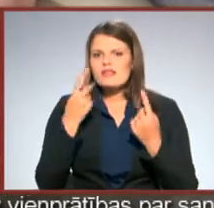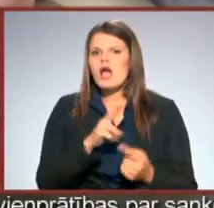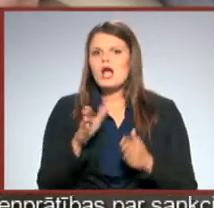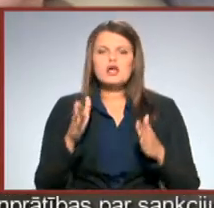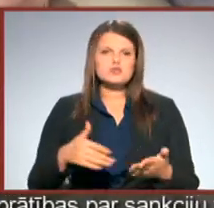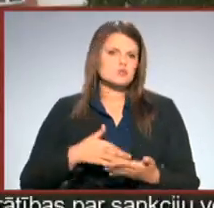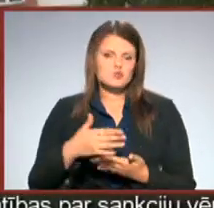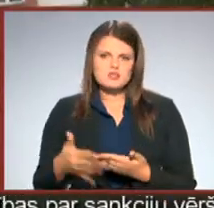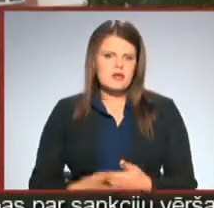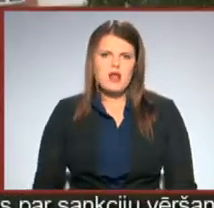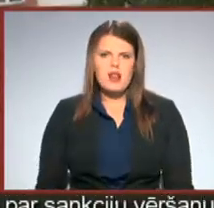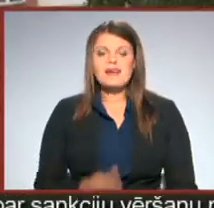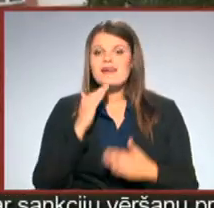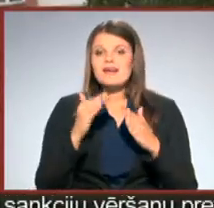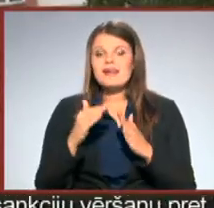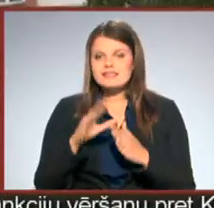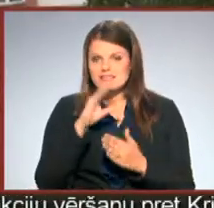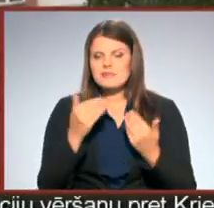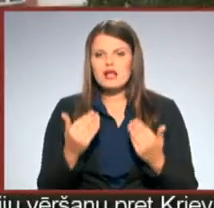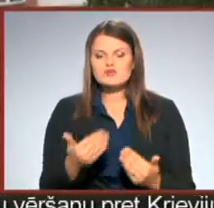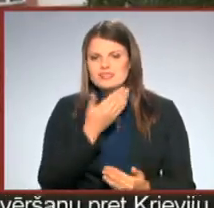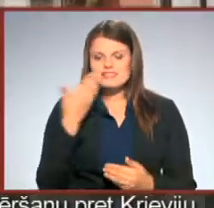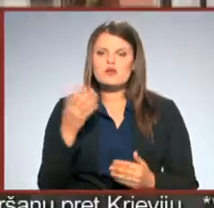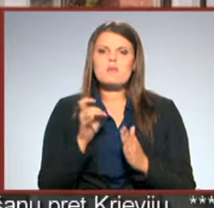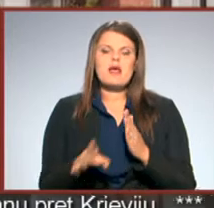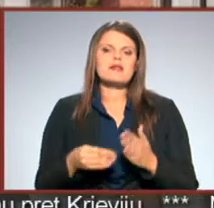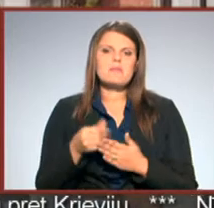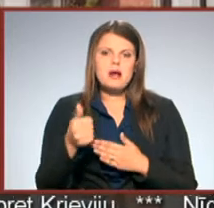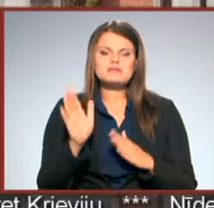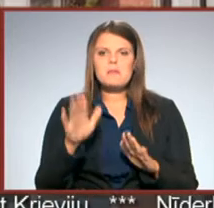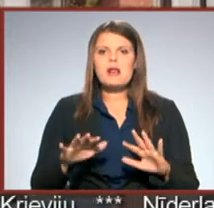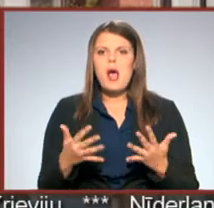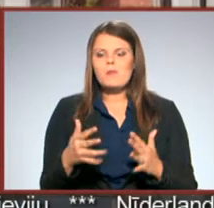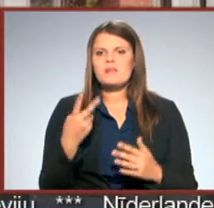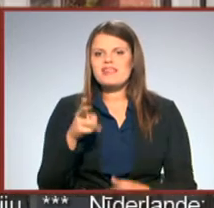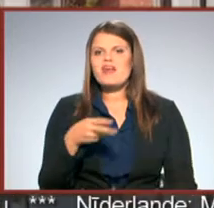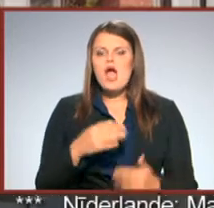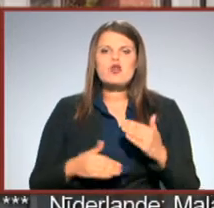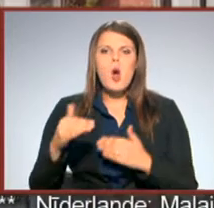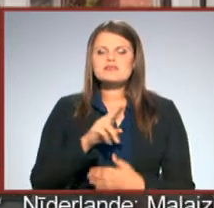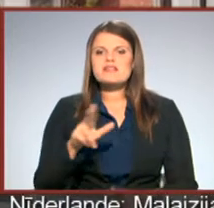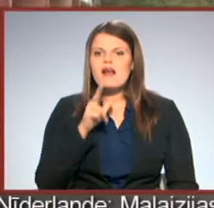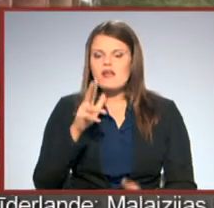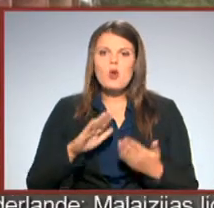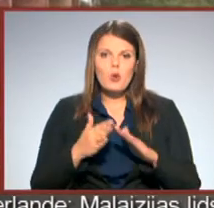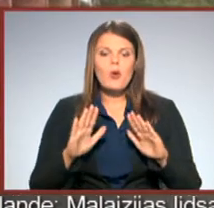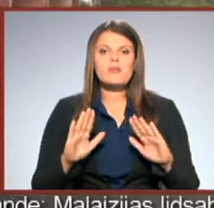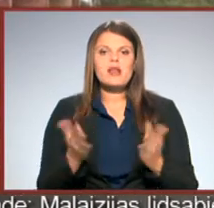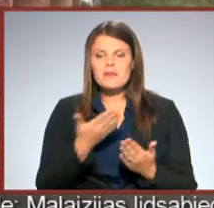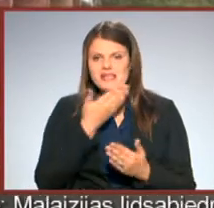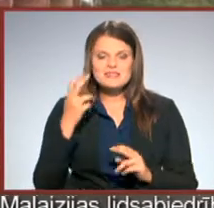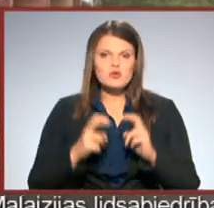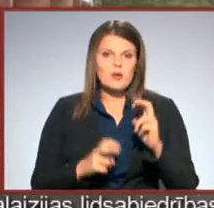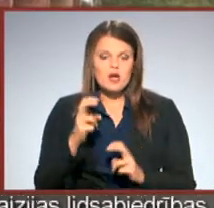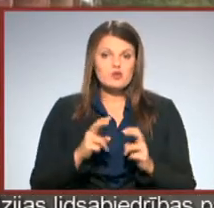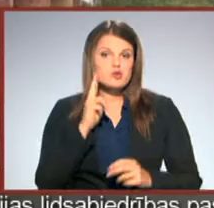tālāk. Rēzeknē spēkā esošais siltumenerģijas tarifs ir par aptuveni 2 eiro augstāks kā Daugavpilī, taču siltuma ražotājs